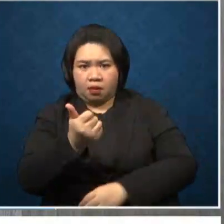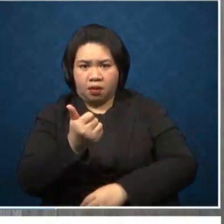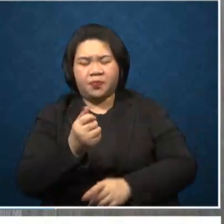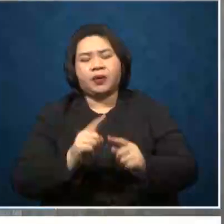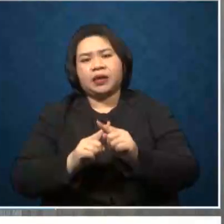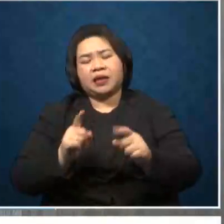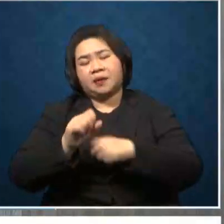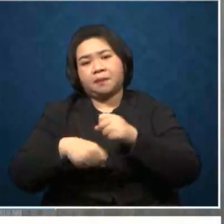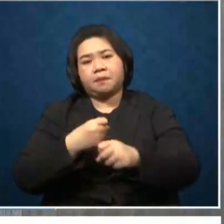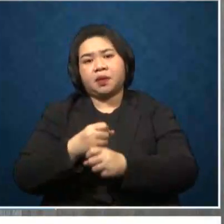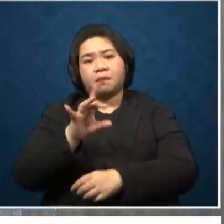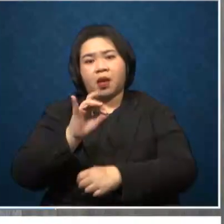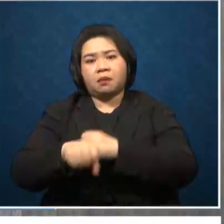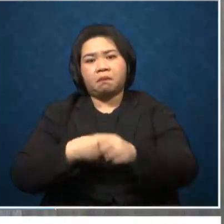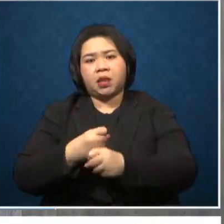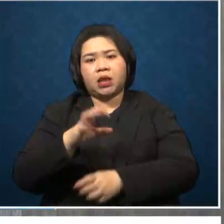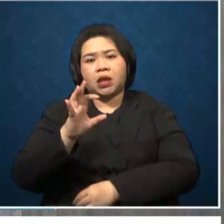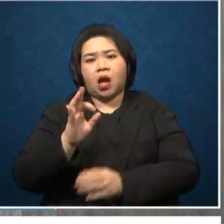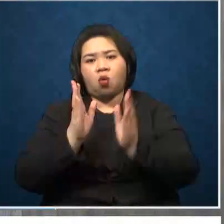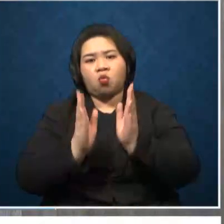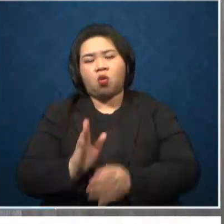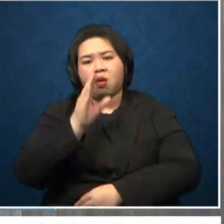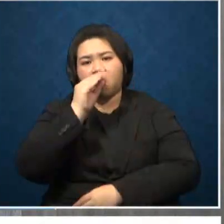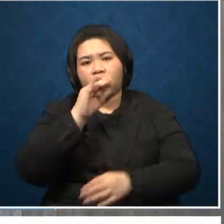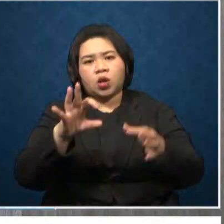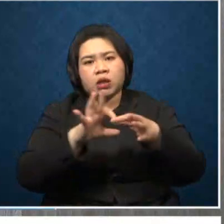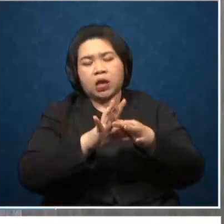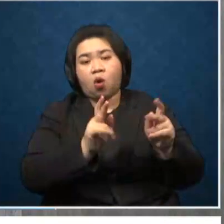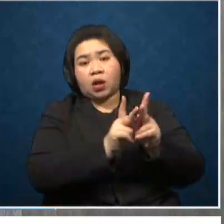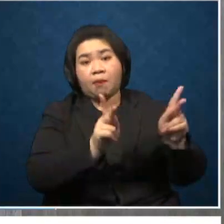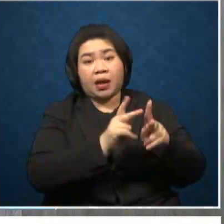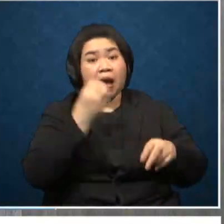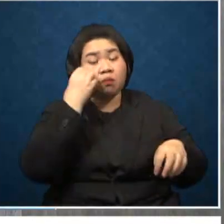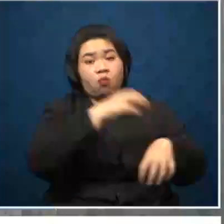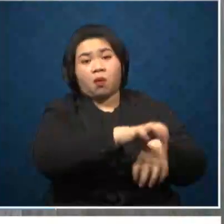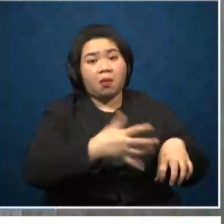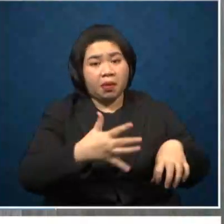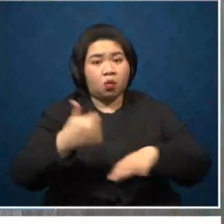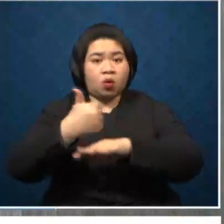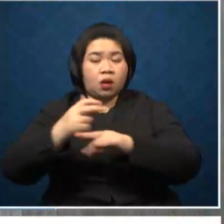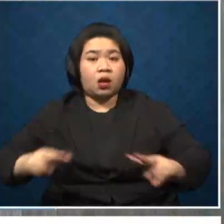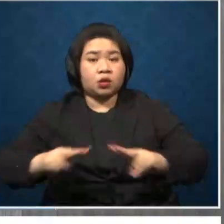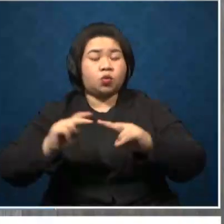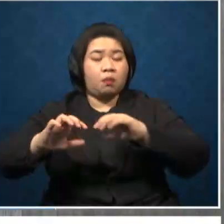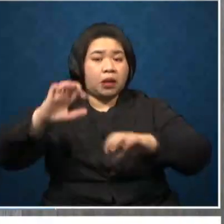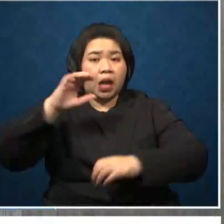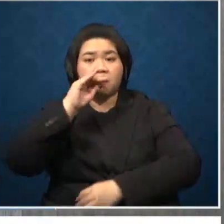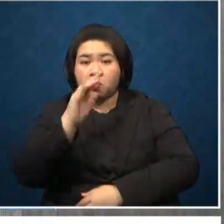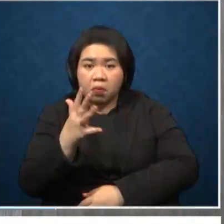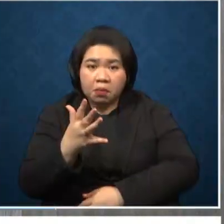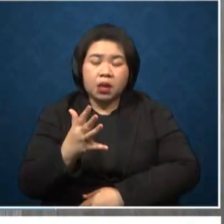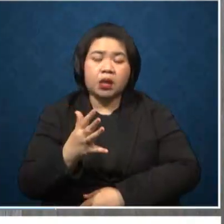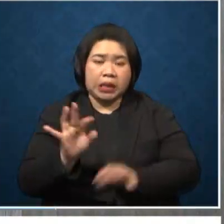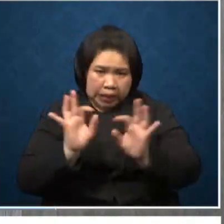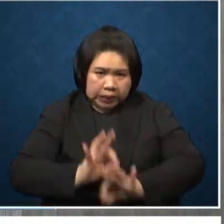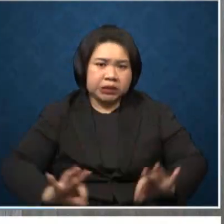แต่ก็ปีนี้ไม่มีใครพูดถึงหรอกครับรัฐมนตรีมหาดไทยไม่พูดถึงเรื่องของความมี